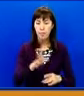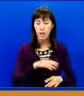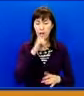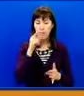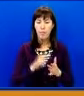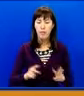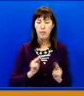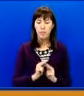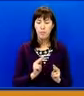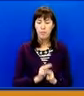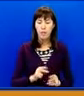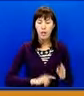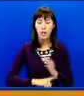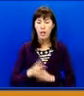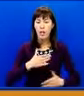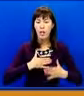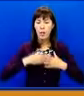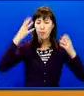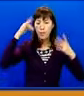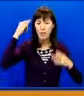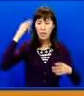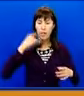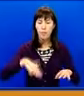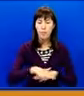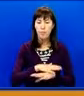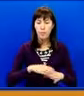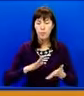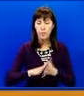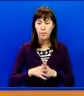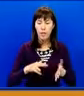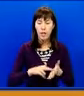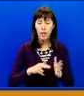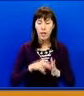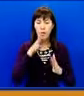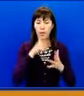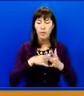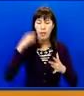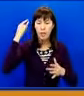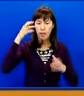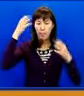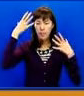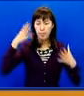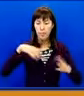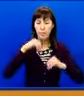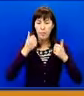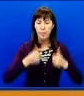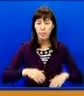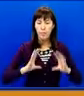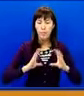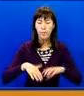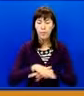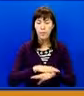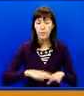вопросы воспитания молодежи на основе духовной культуры казахского народа, потенциал проекта «Современная казахстанская культура» и формирование